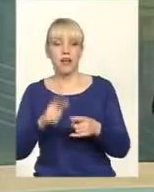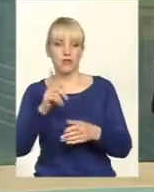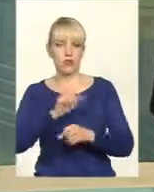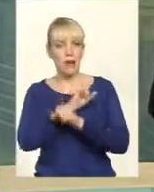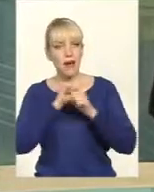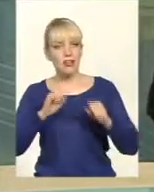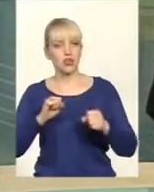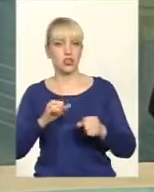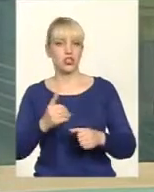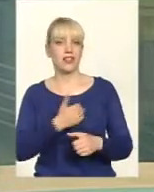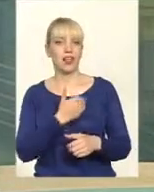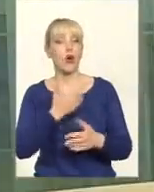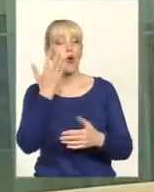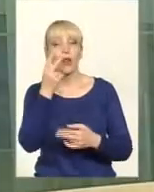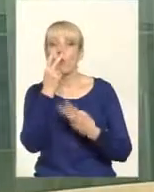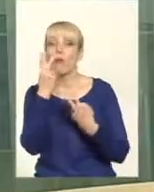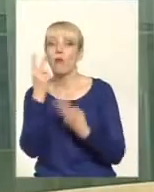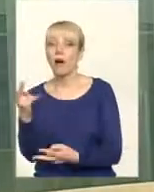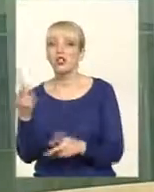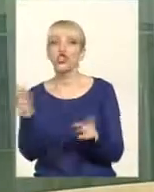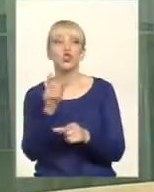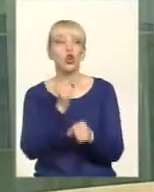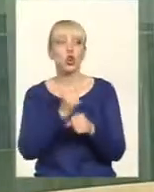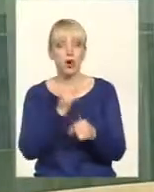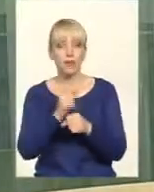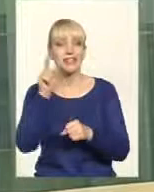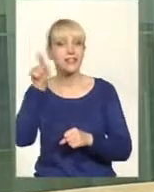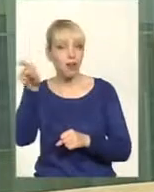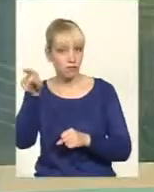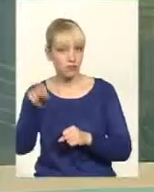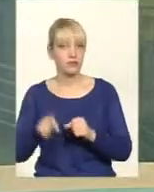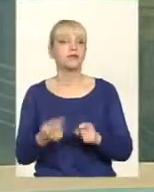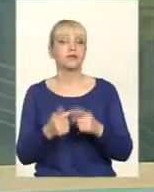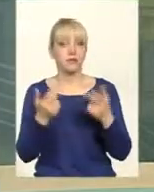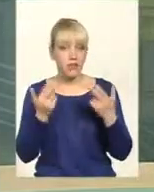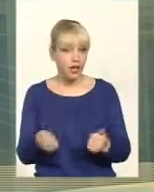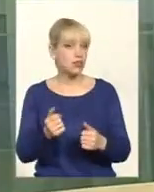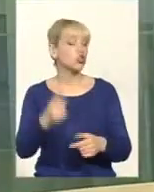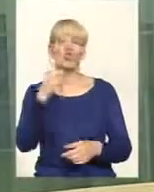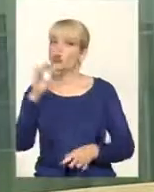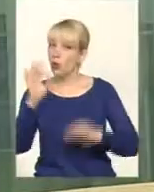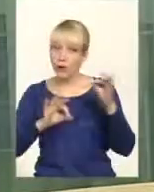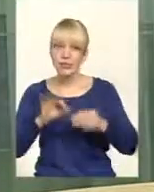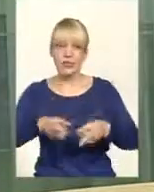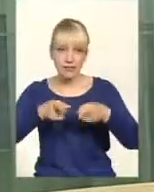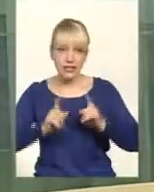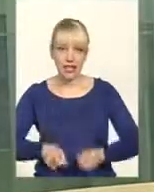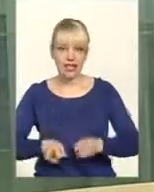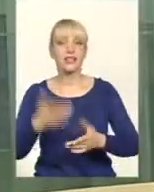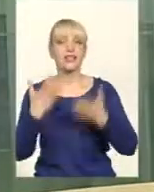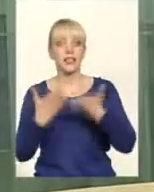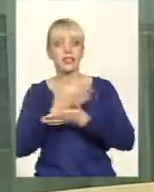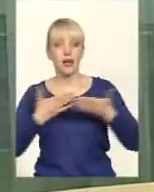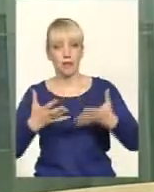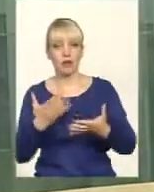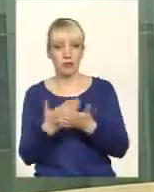патріотично налаштовані після того, як побачили, да. що ж робиться на да. тих окупованих да. землях. 100% с вами согласен. Если мы